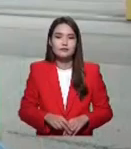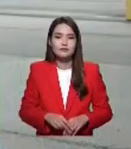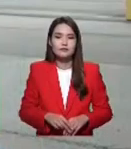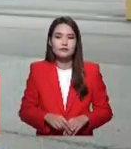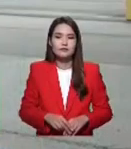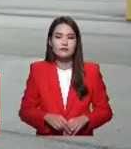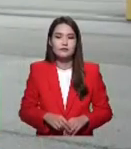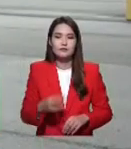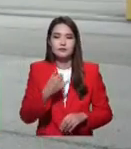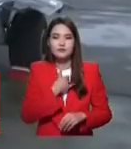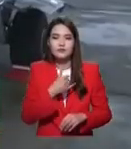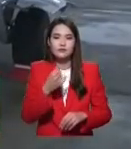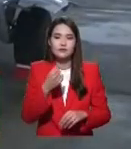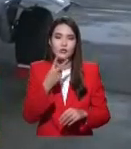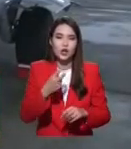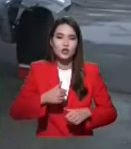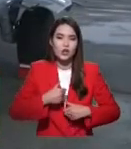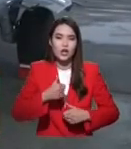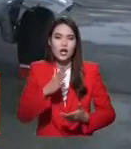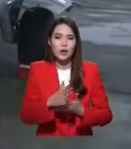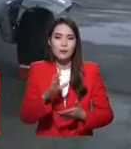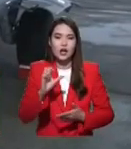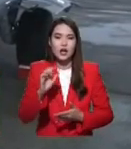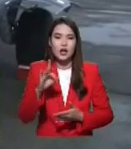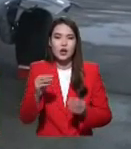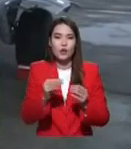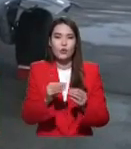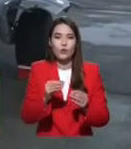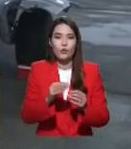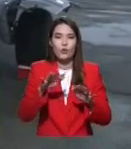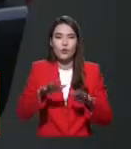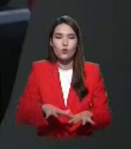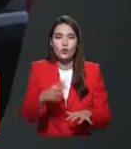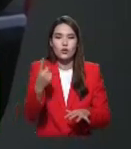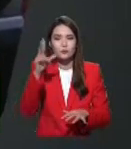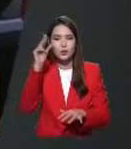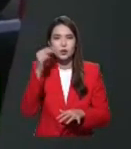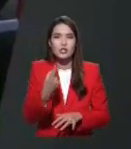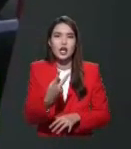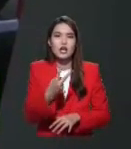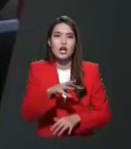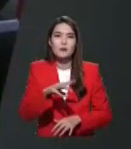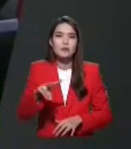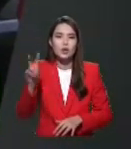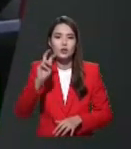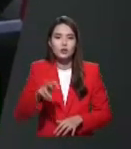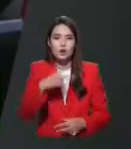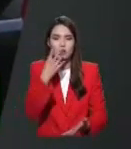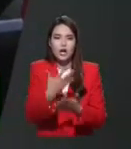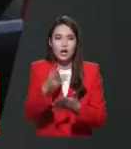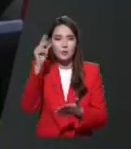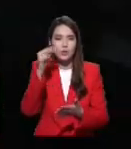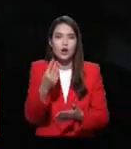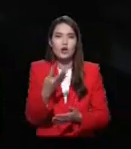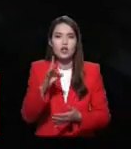өзіміздің дәрежеміз көрсететін боламыз. Бұл L-410 ұшағының біреуінің құны $7 миллион. Елімізде мұндай 4 қана